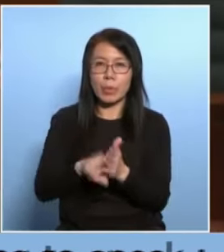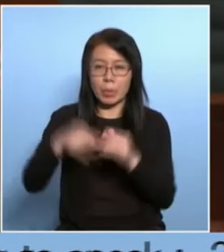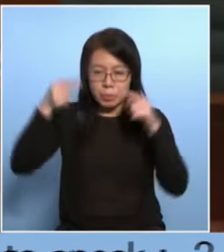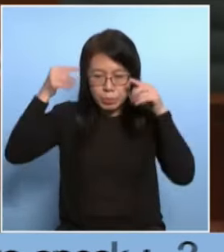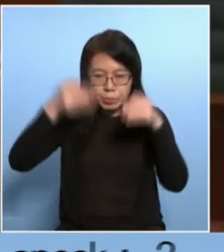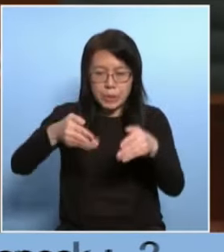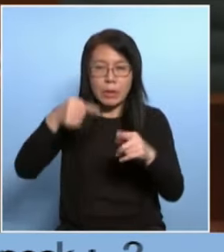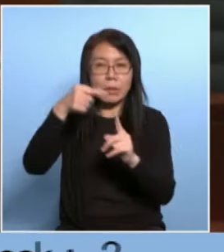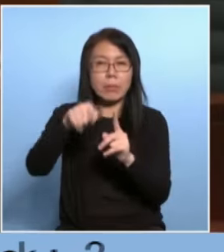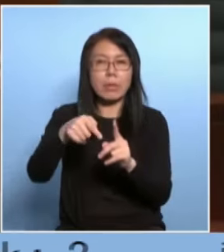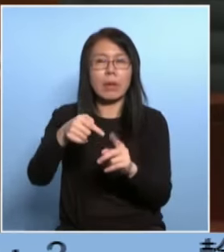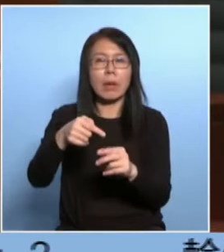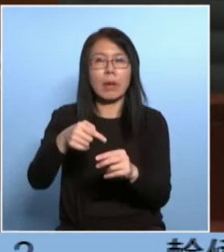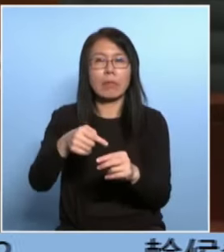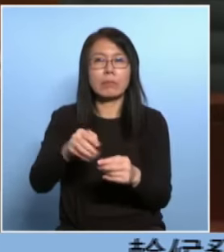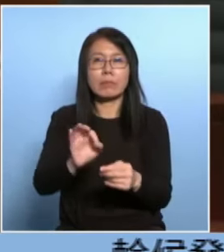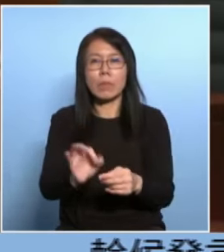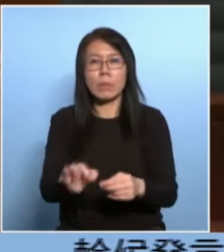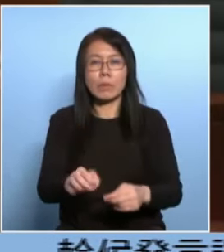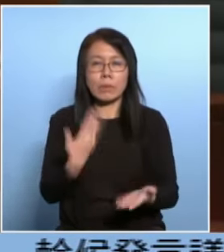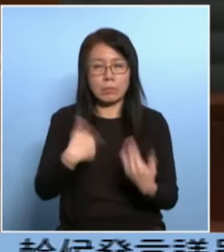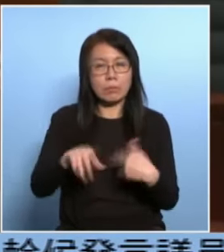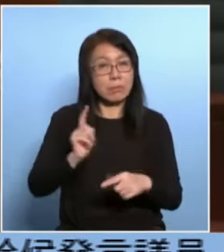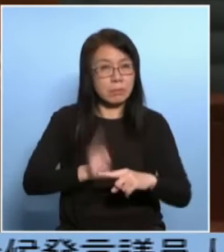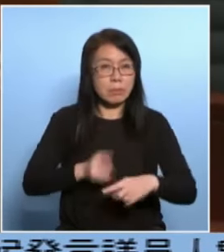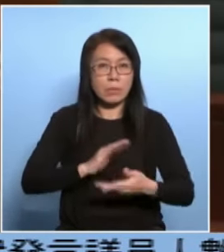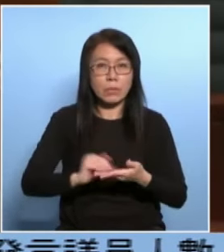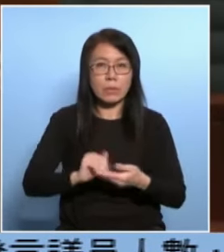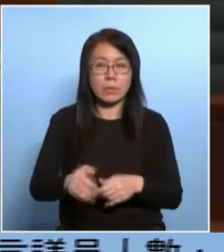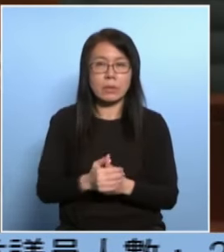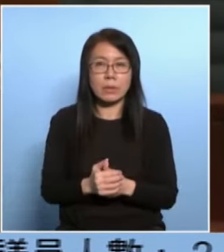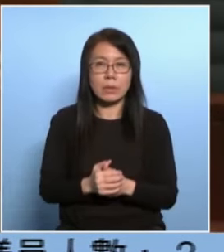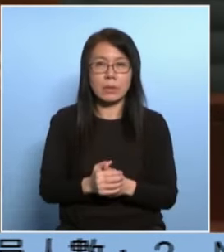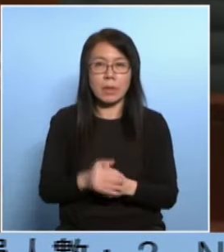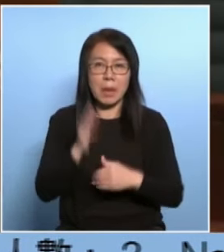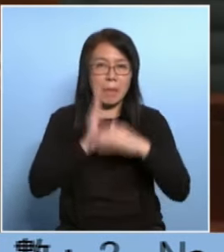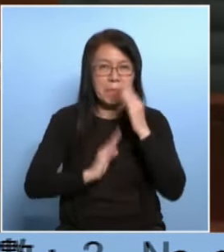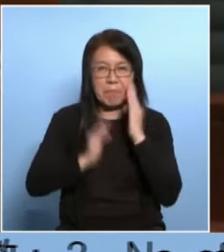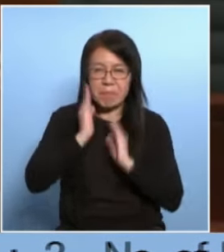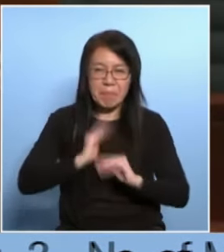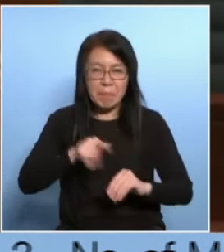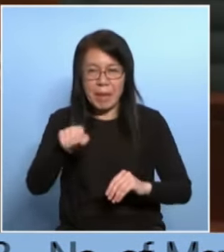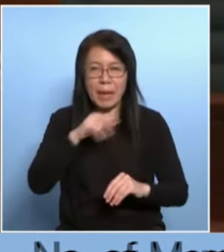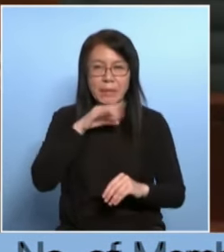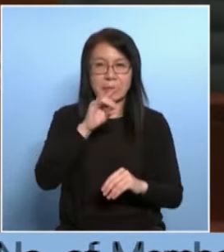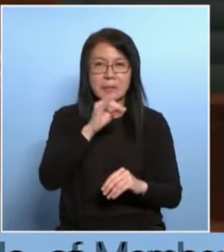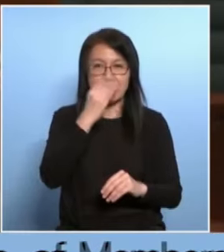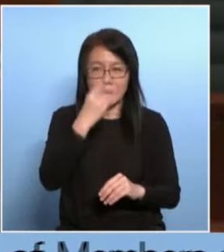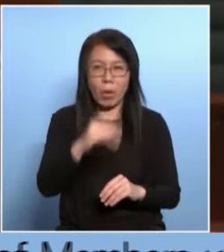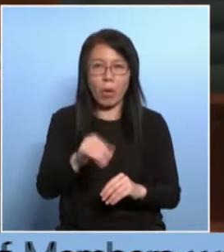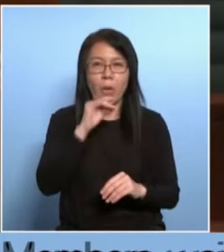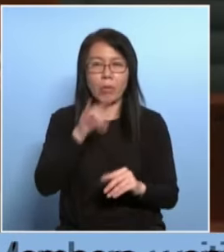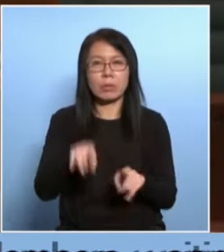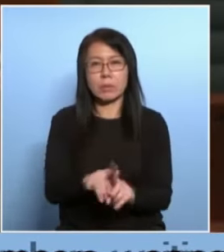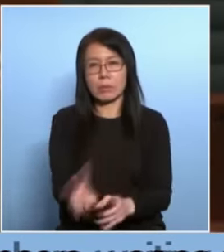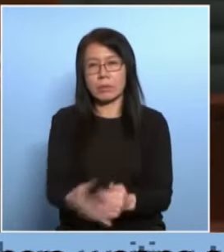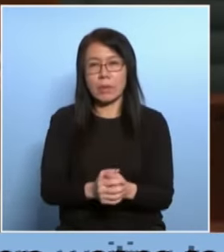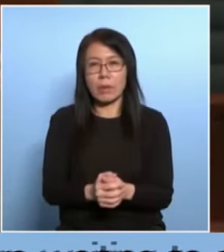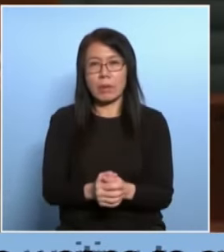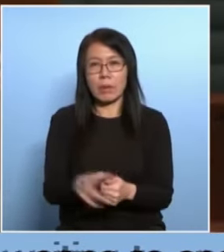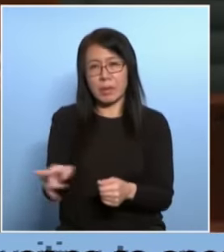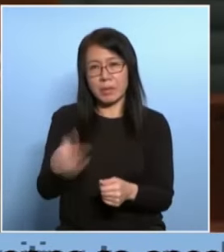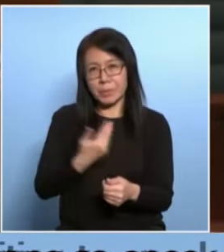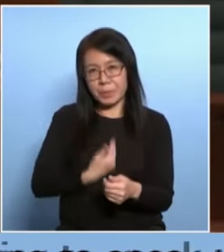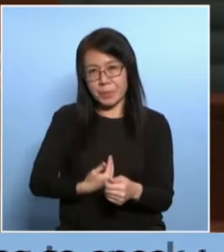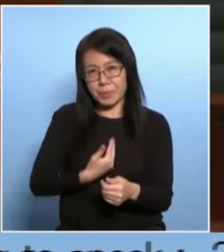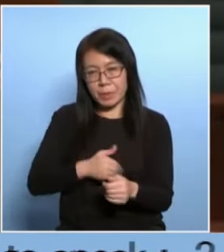點。這些擺到明是披著羊皮的豺狼，但你仍然都是善待